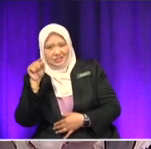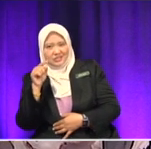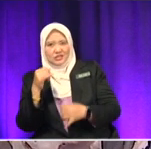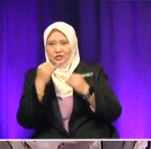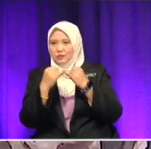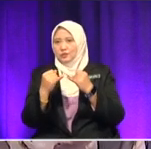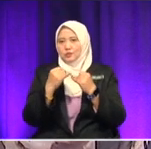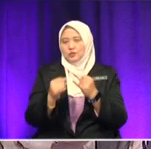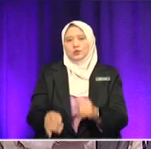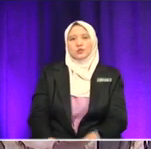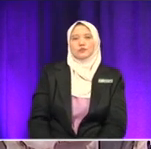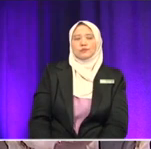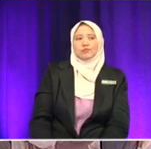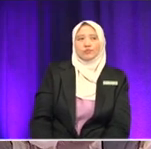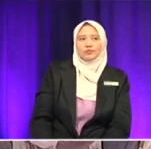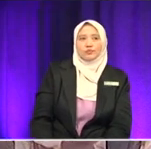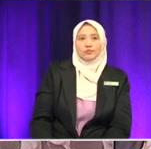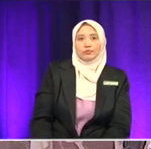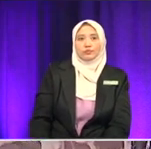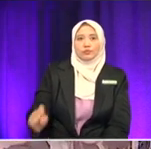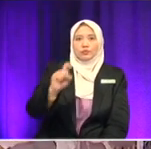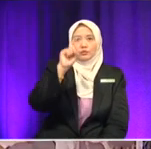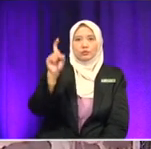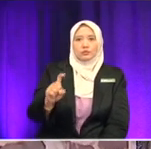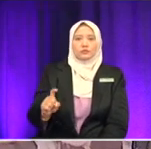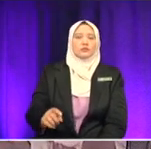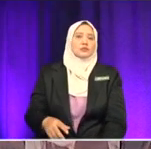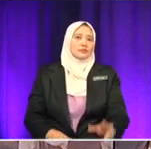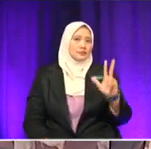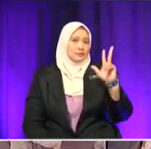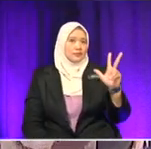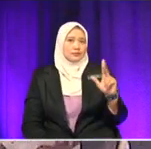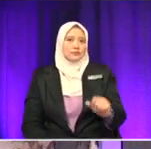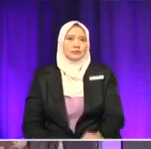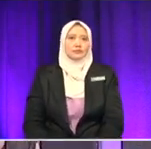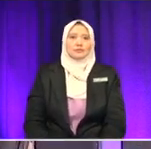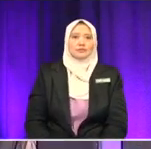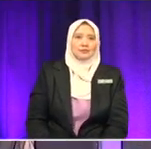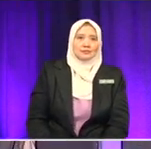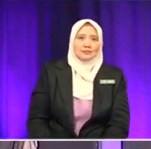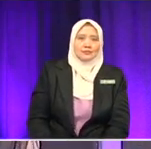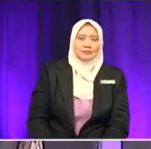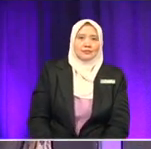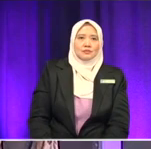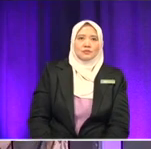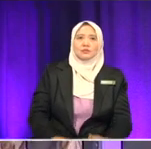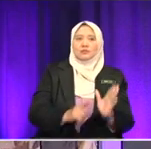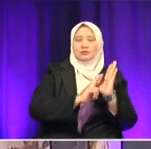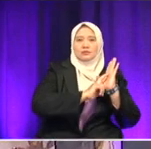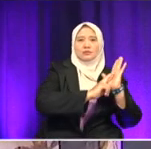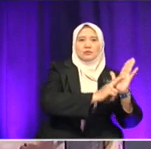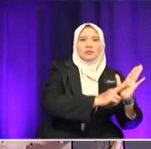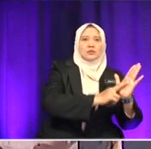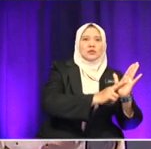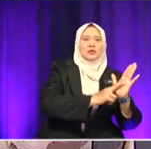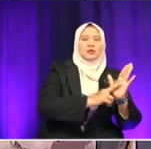kepada soalan yang seterusnya, iaitu soalan yang ketiga. Soalan yang ketiga, rajah menunjukkan